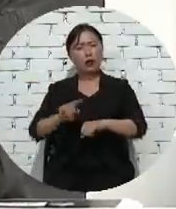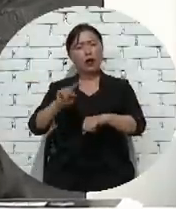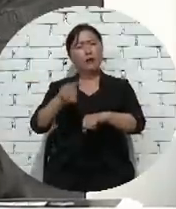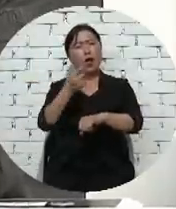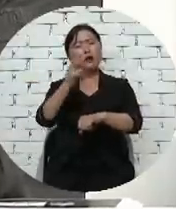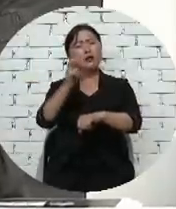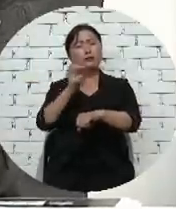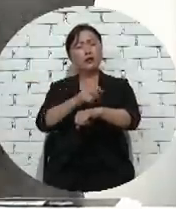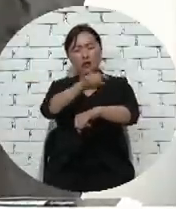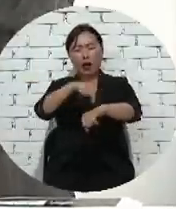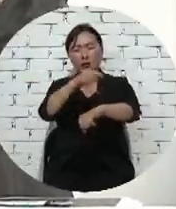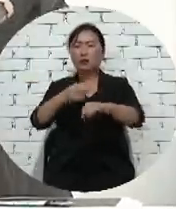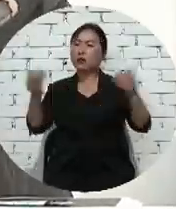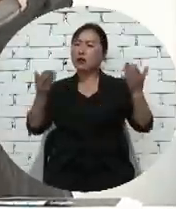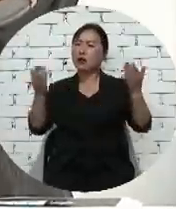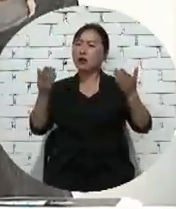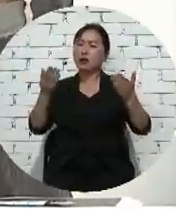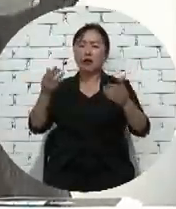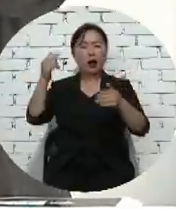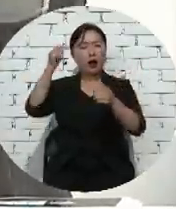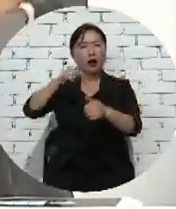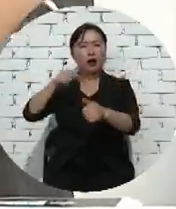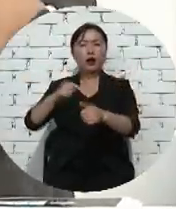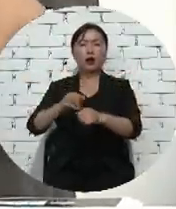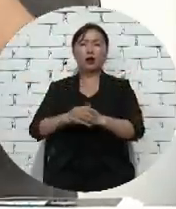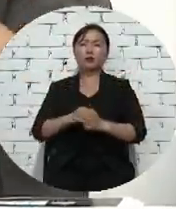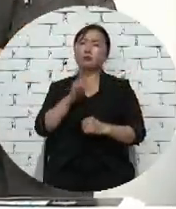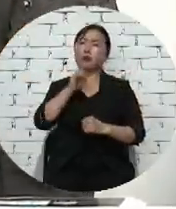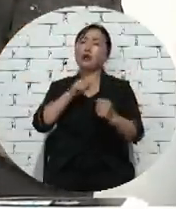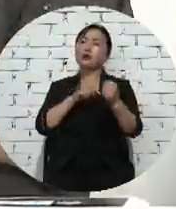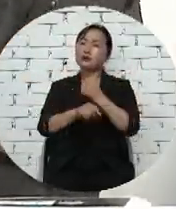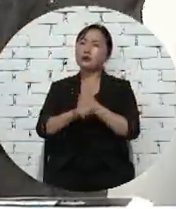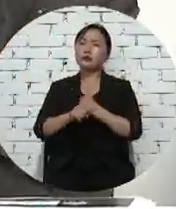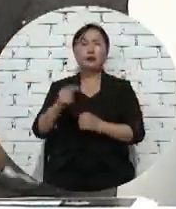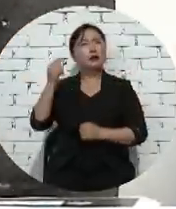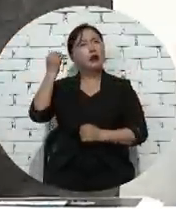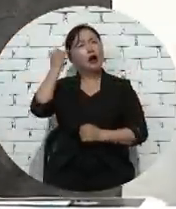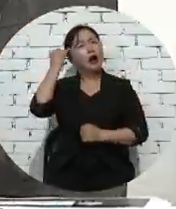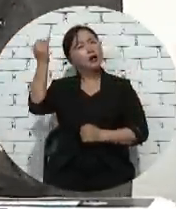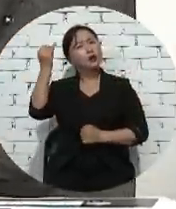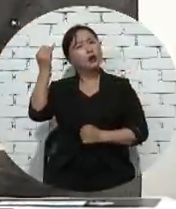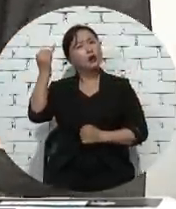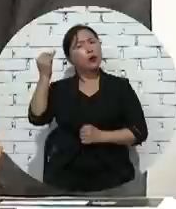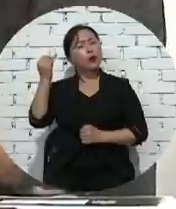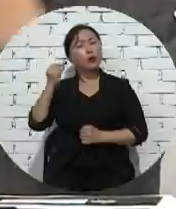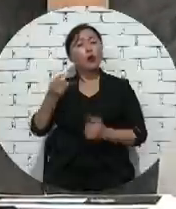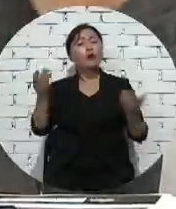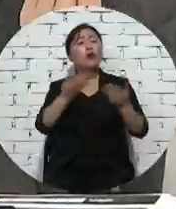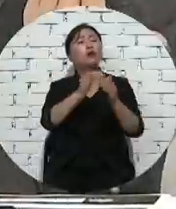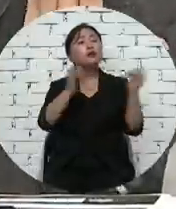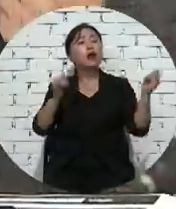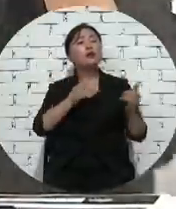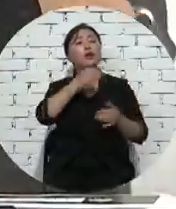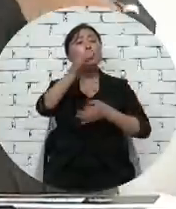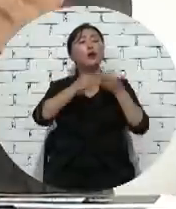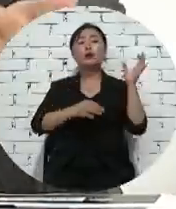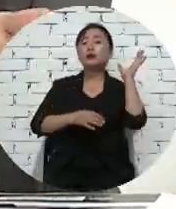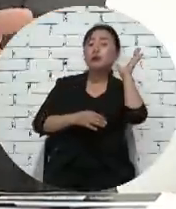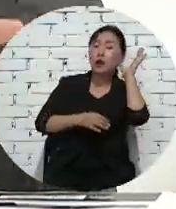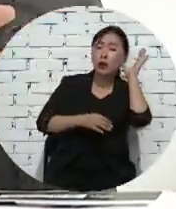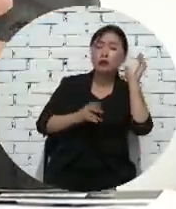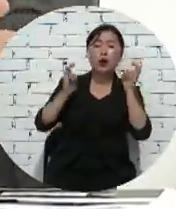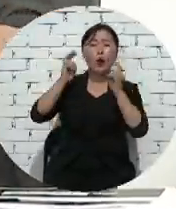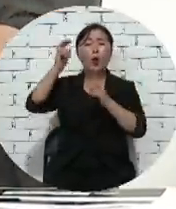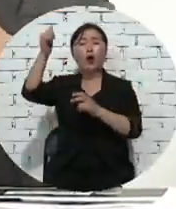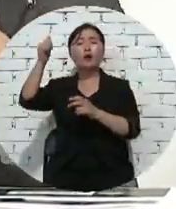좀 없어 보이시고 그런 발언하실 때는 창업주만의 얘기를 듣는 게 아니라 정말 그 거기서 일하는 사람들의 목소리를 들은 다음에 종합적인